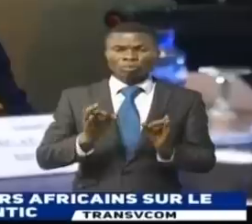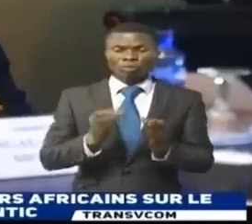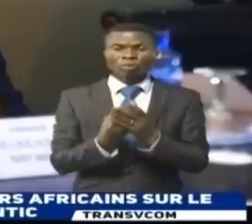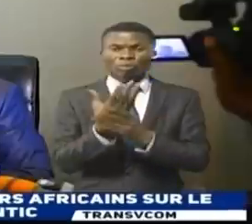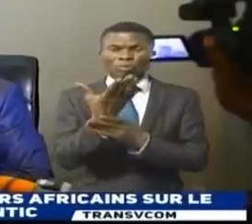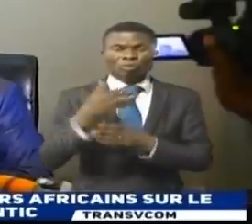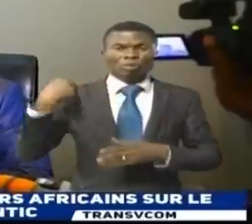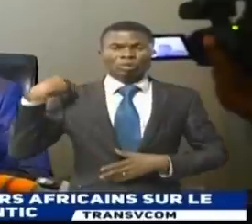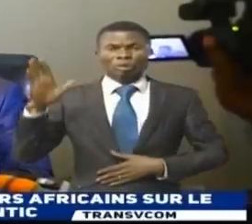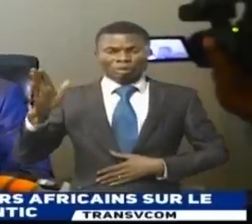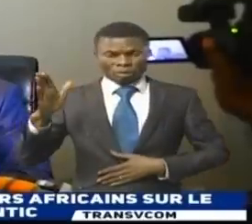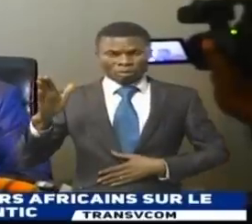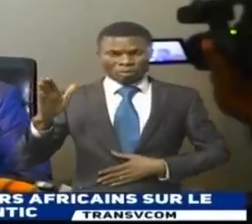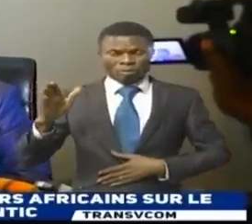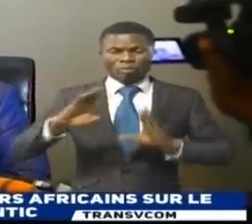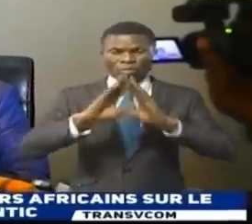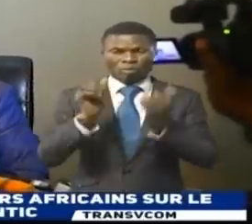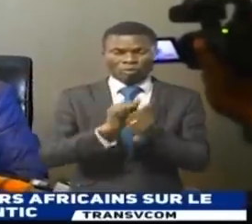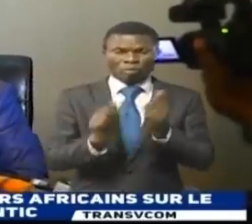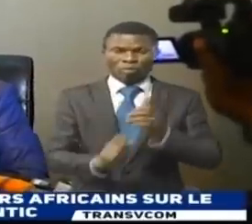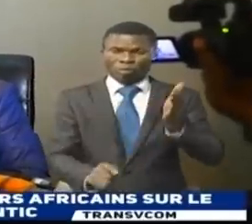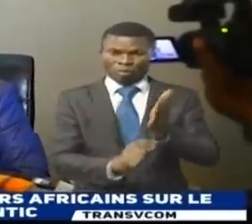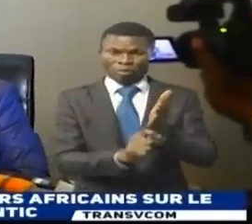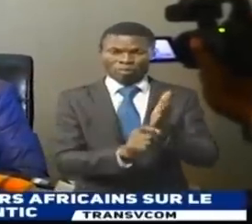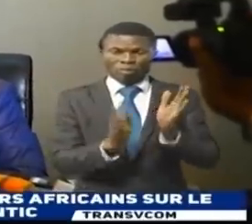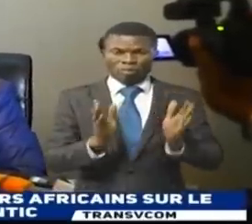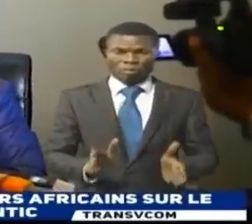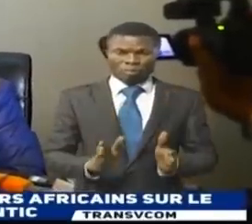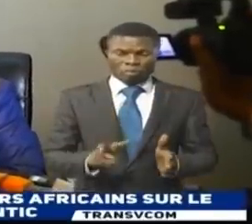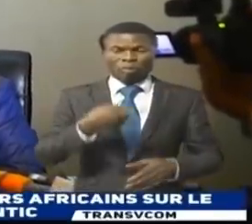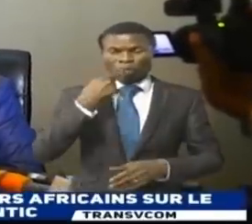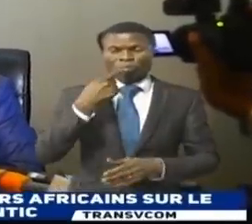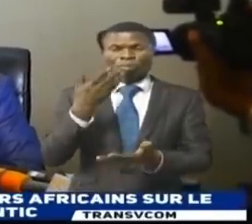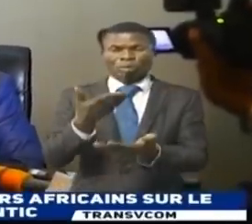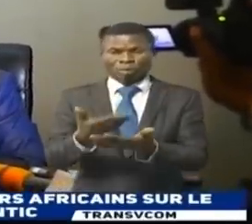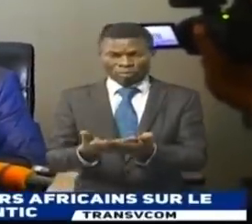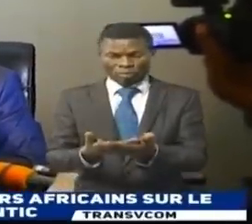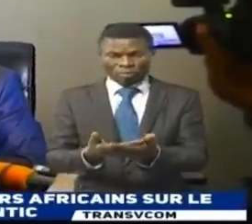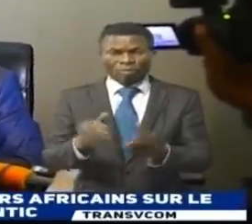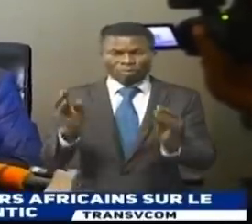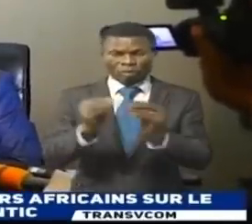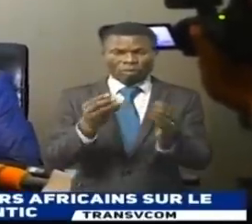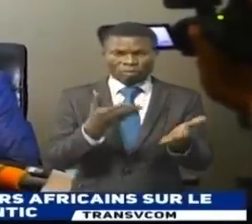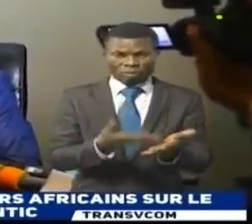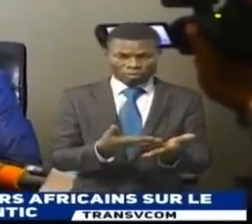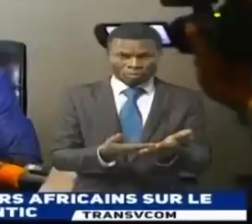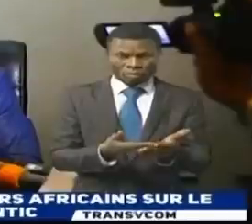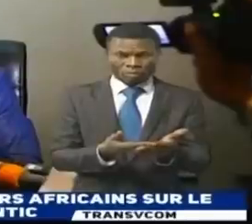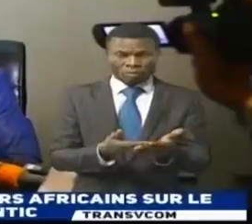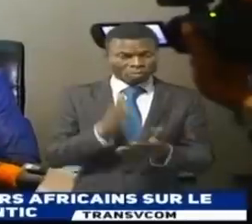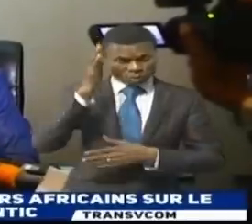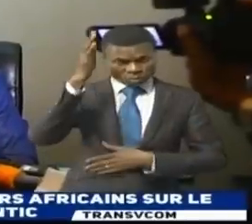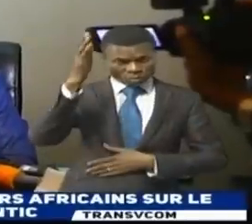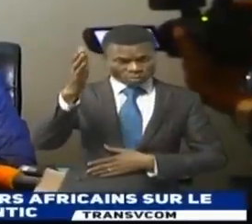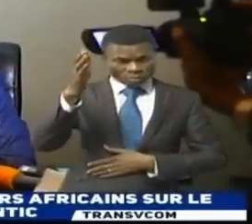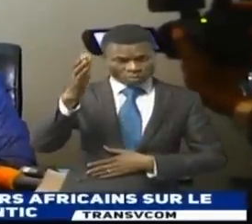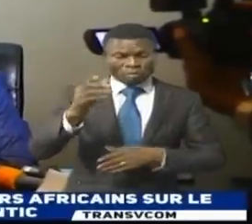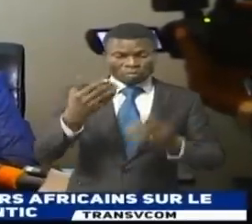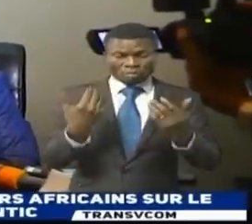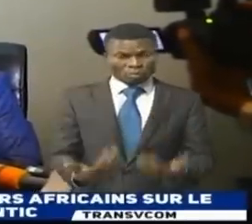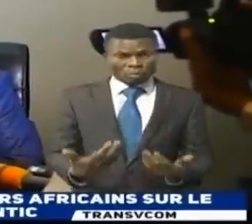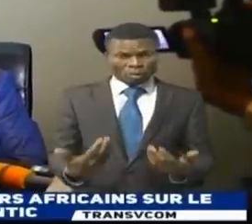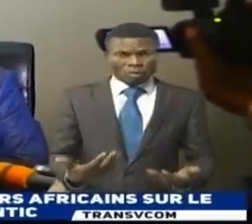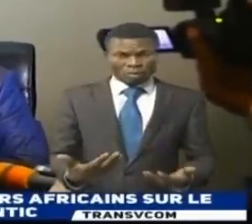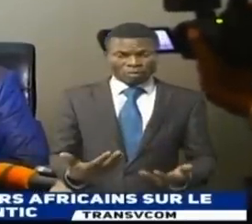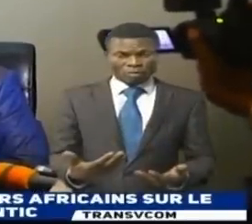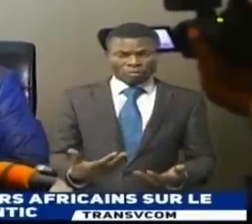ressources publiques. Toutes les questions techniques seront abordées dans le conseil qui vient. Mais pour l'instant, c'était